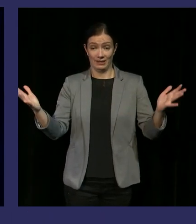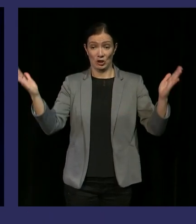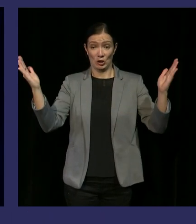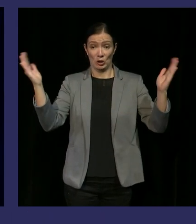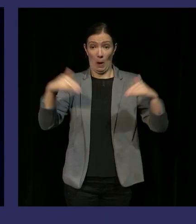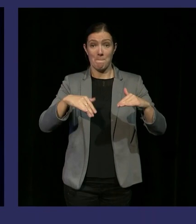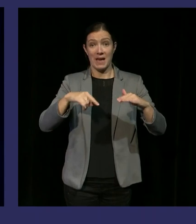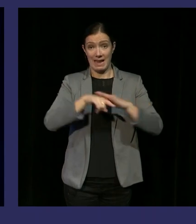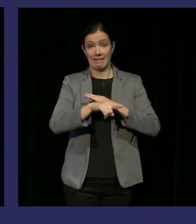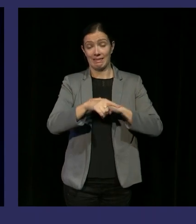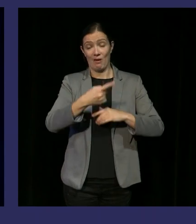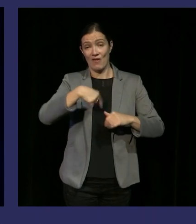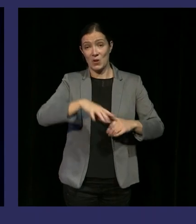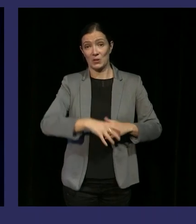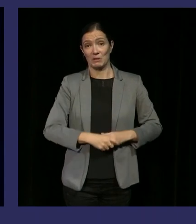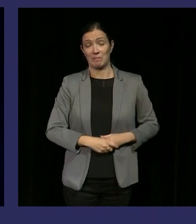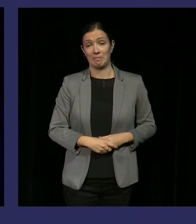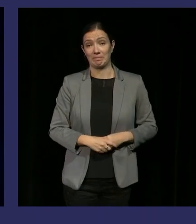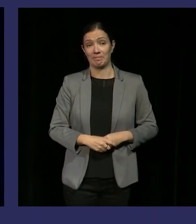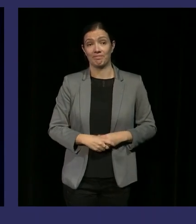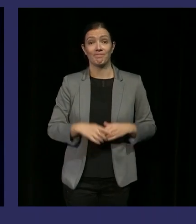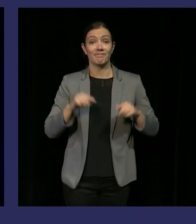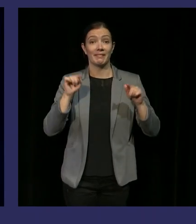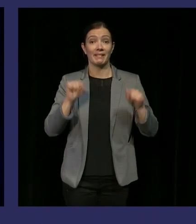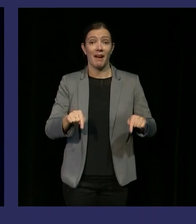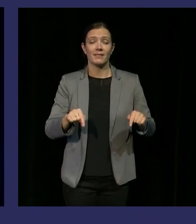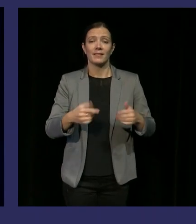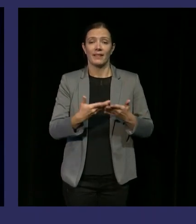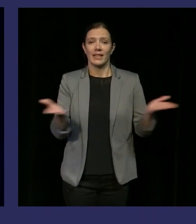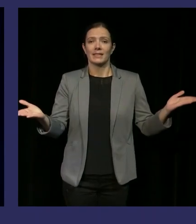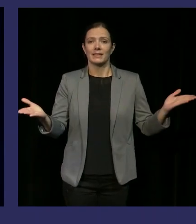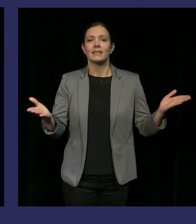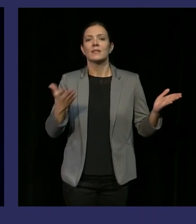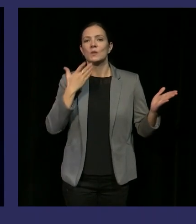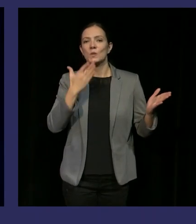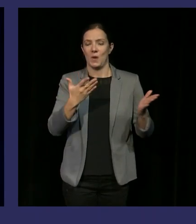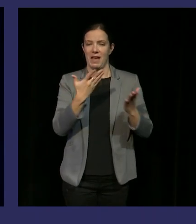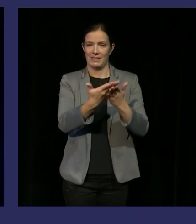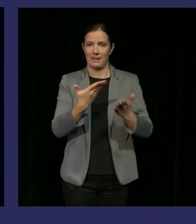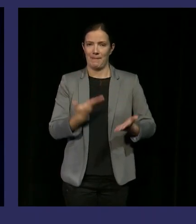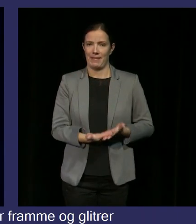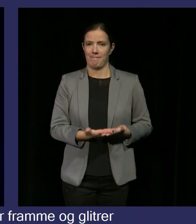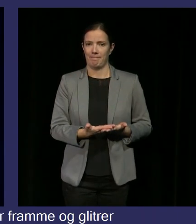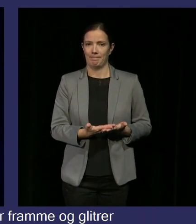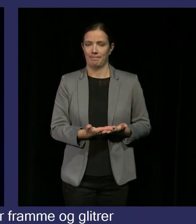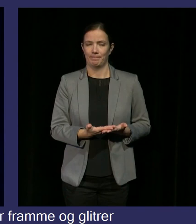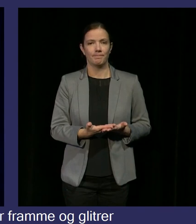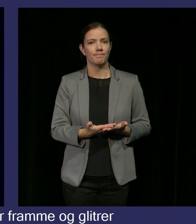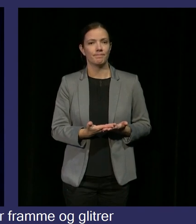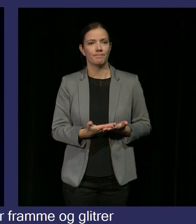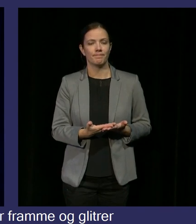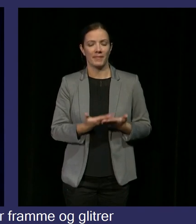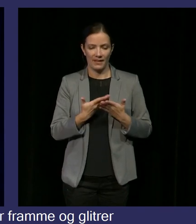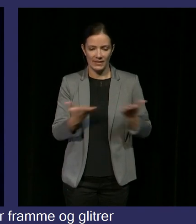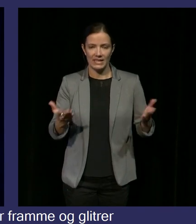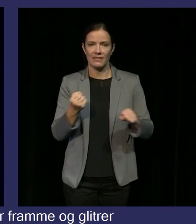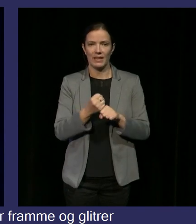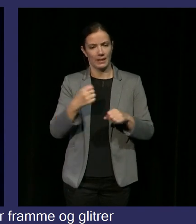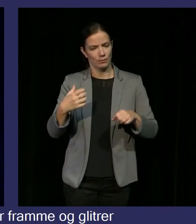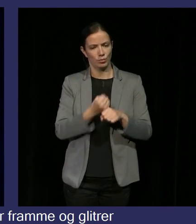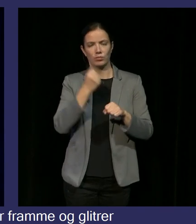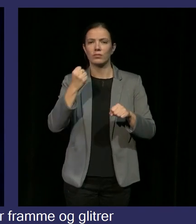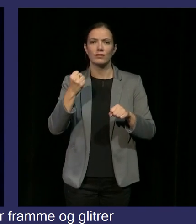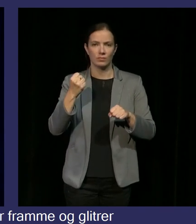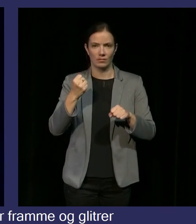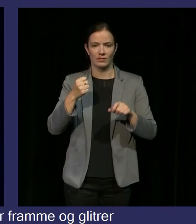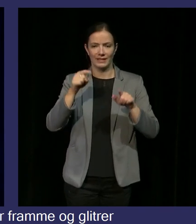inn over oss. Dagen i dag har vist oss de gode eksemplene. Har vist oss gevinstene som